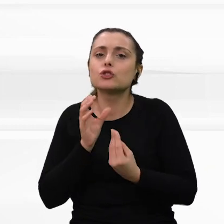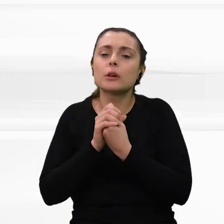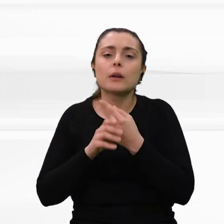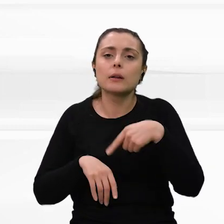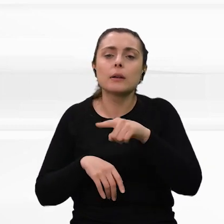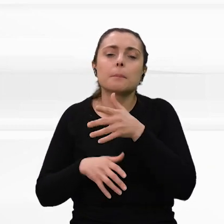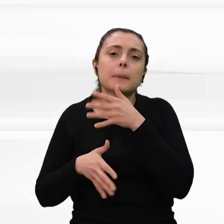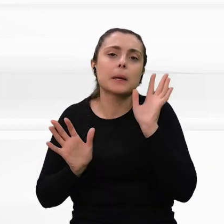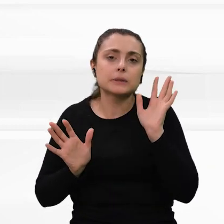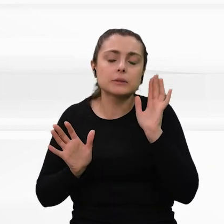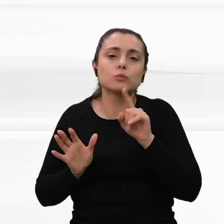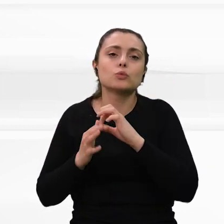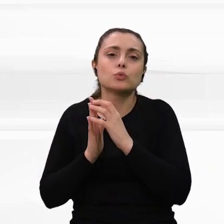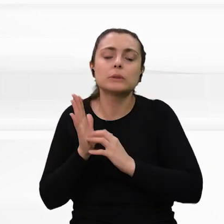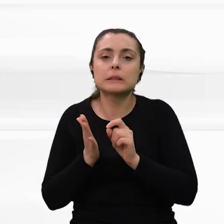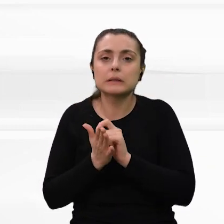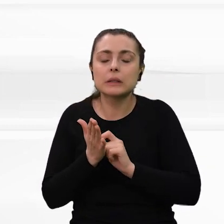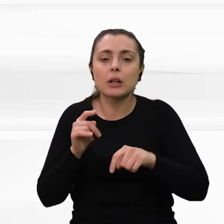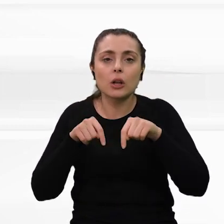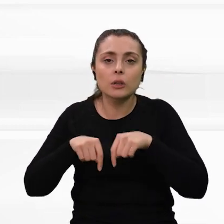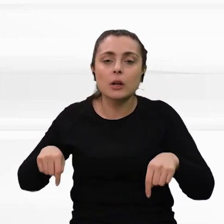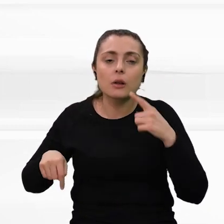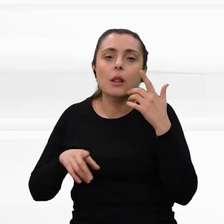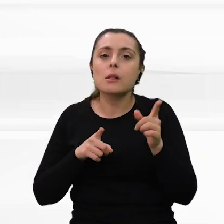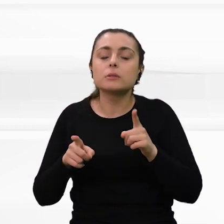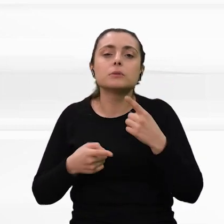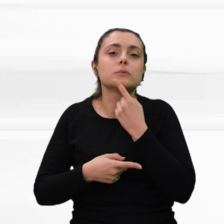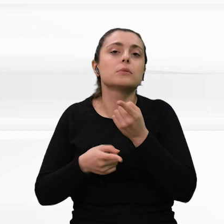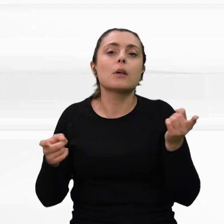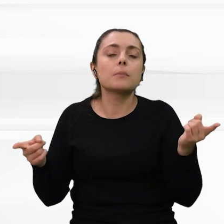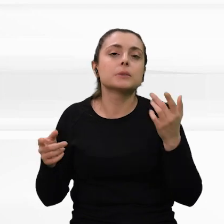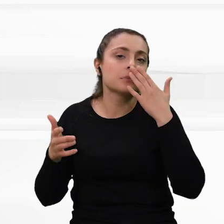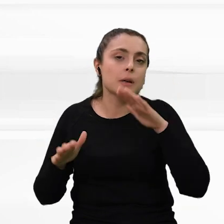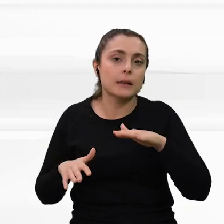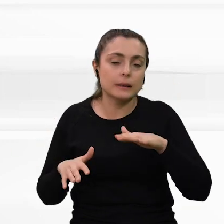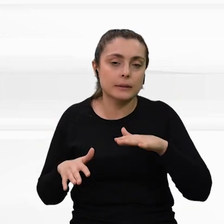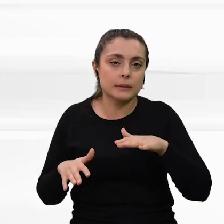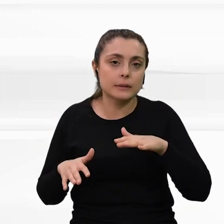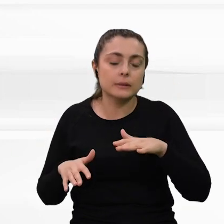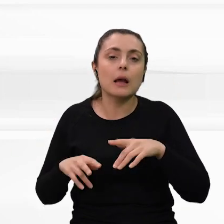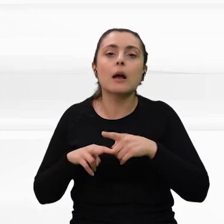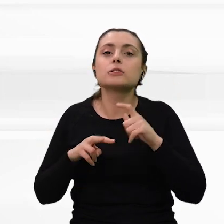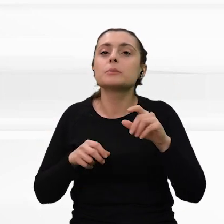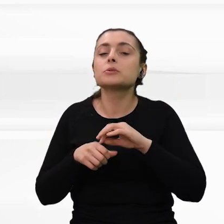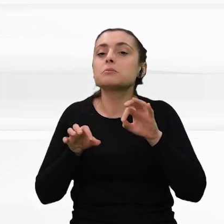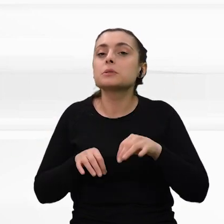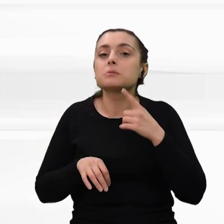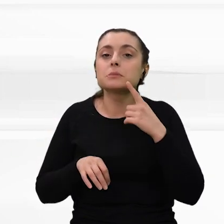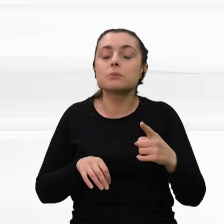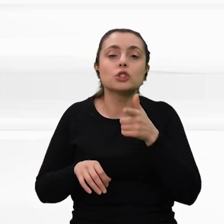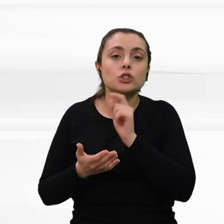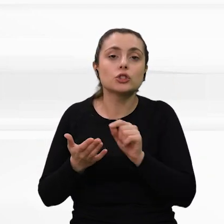Nereden çıkarırlar bilinmez bu parçanın yazarının aşağıdakilerden hangisini söylemesi beklenir a seçeneği ile